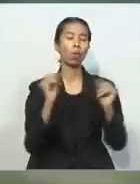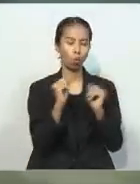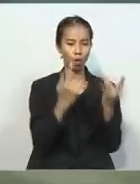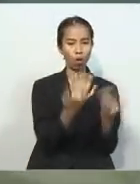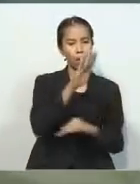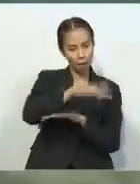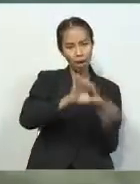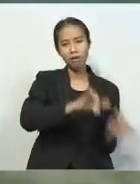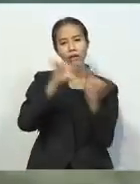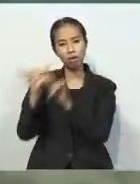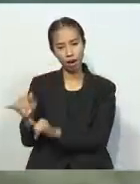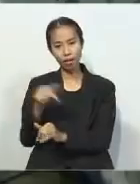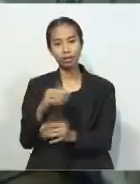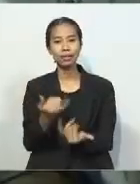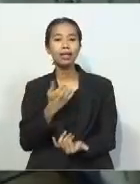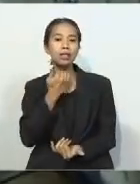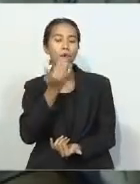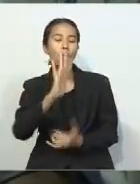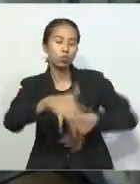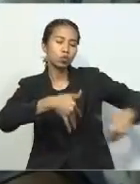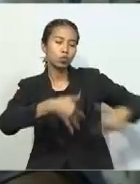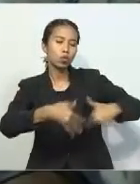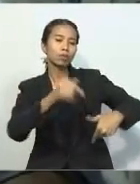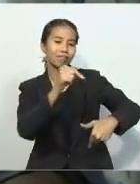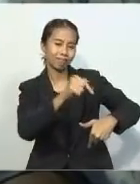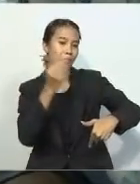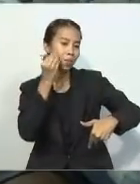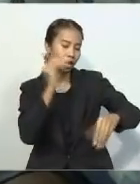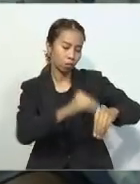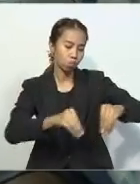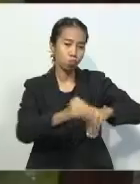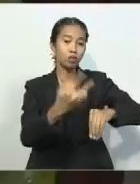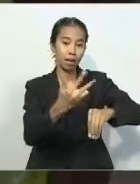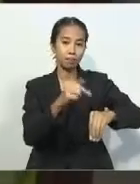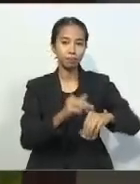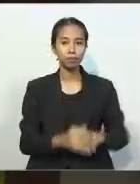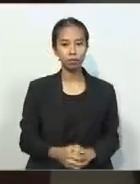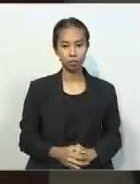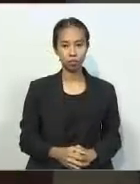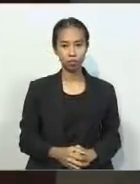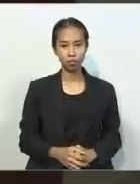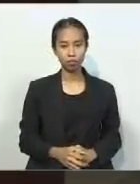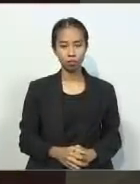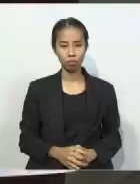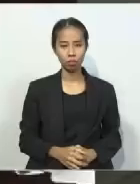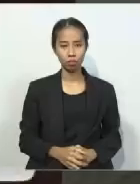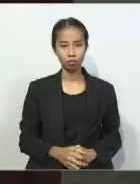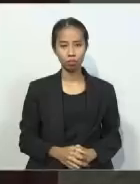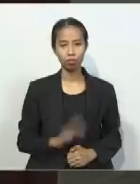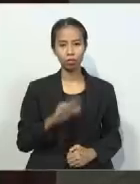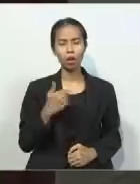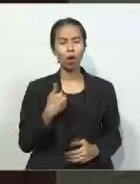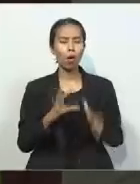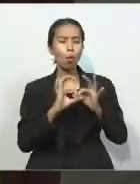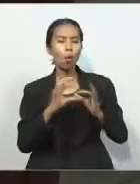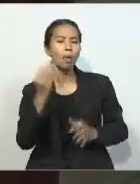ปฟังเสียงชาวบ้านที่หมู่3ตำบลแหลมตะลุมพุกกันครับ ห่วงโค้งครับห่วงโค้งห่วงบานห่วง